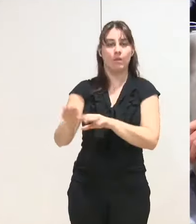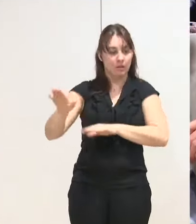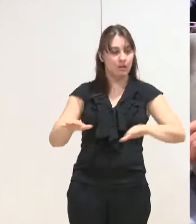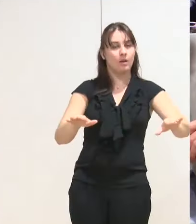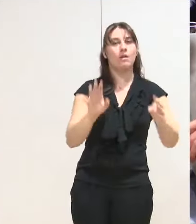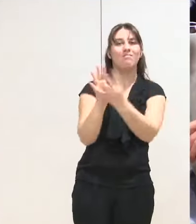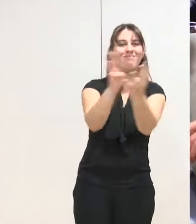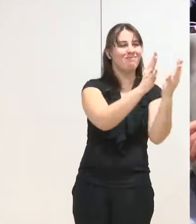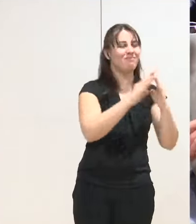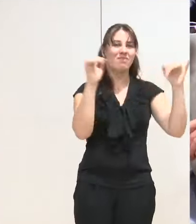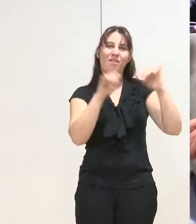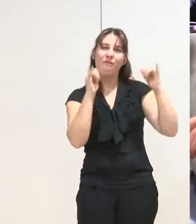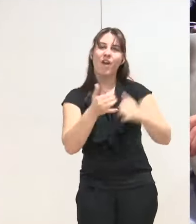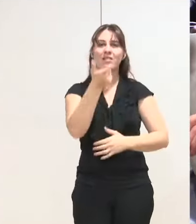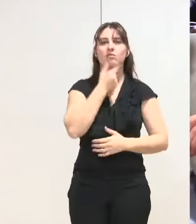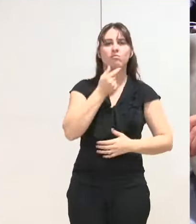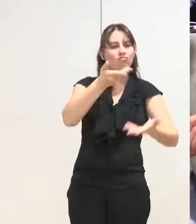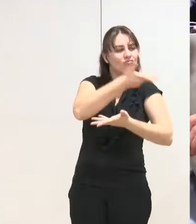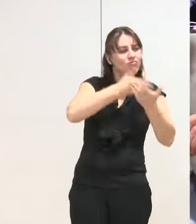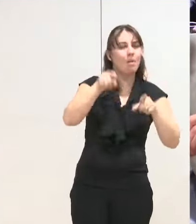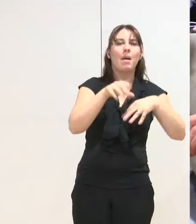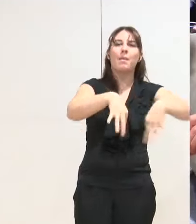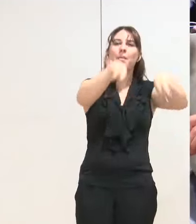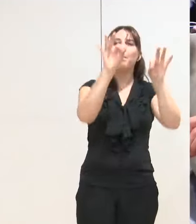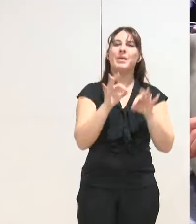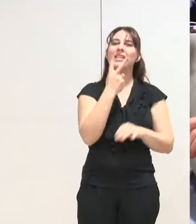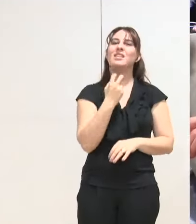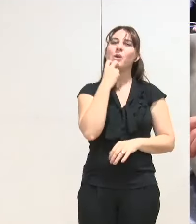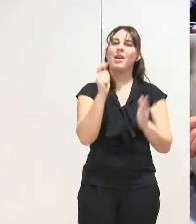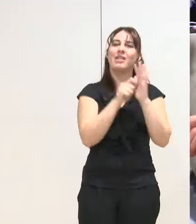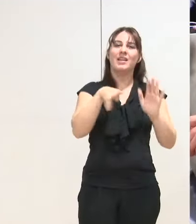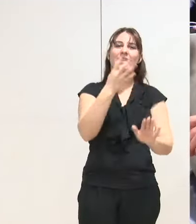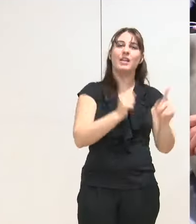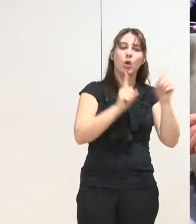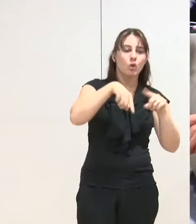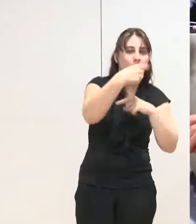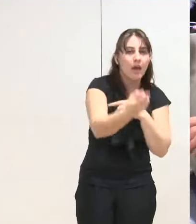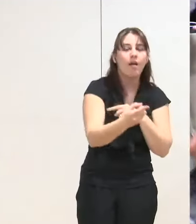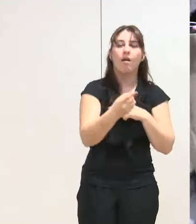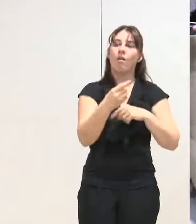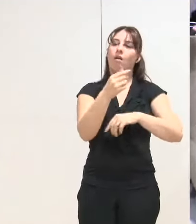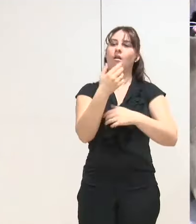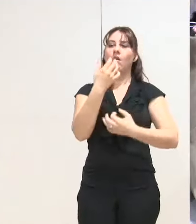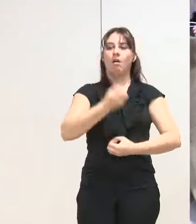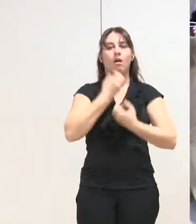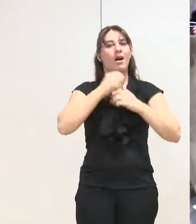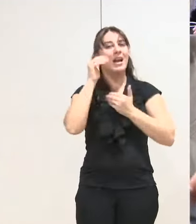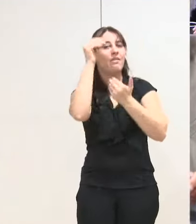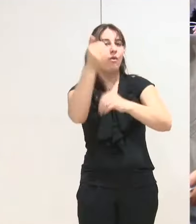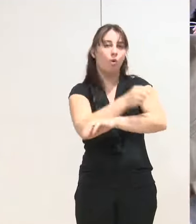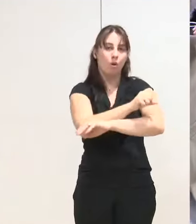temps publics festifs et conviviaux comme le pique-nique citoyen du 14 juillet la cérémonie des vœux l'inauguration de la place Nelson